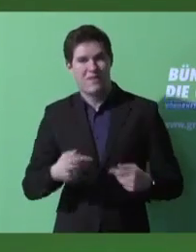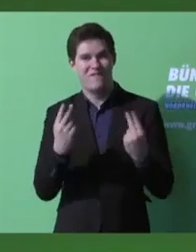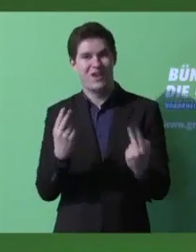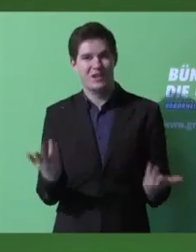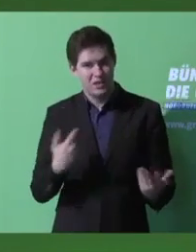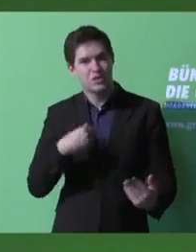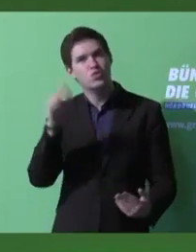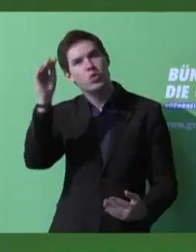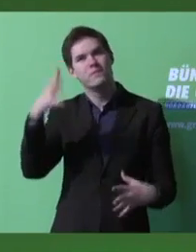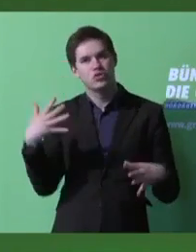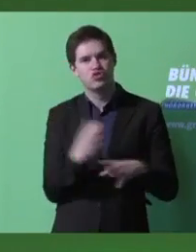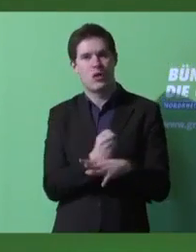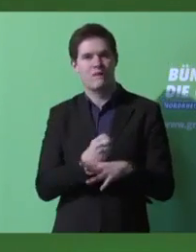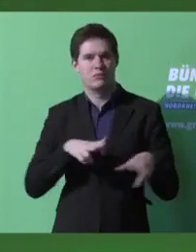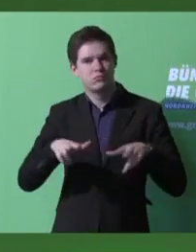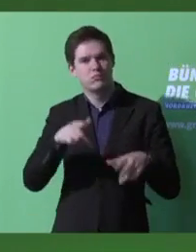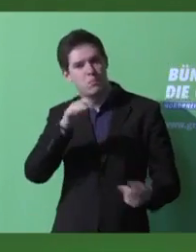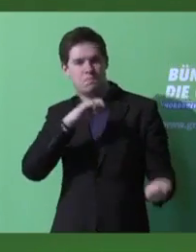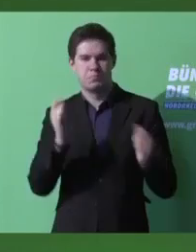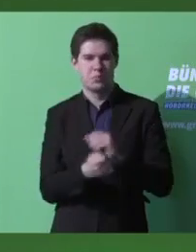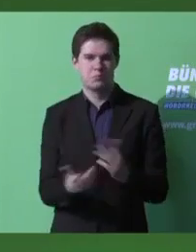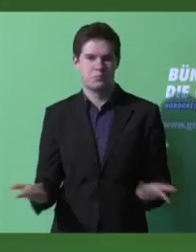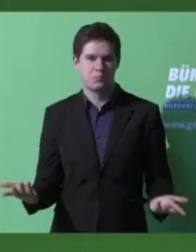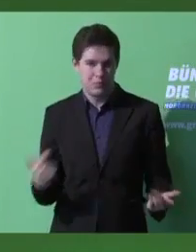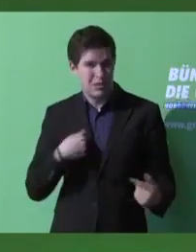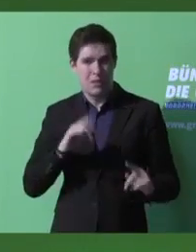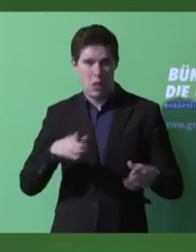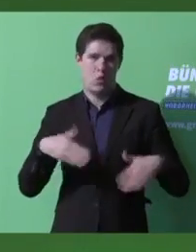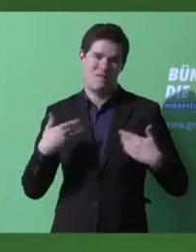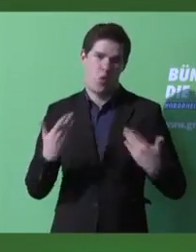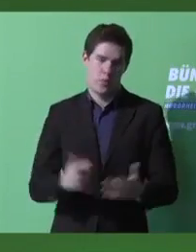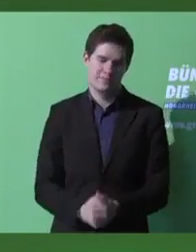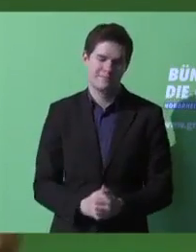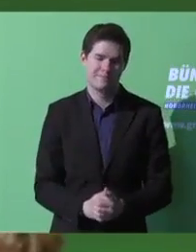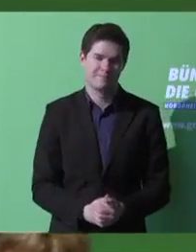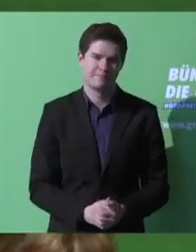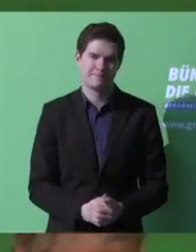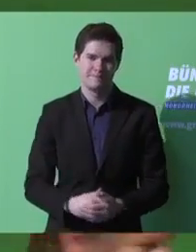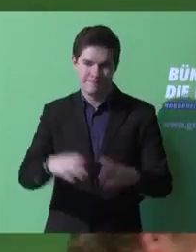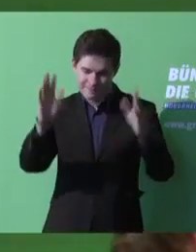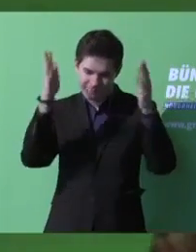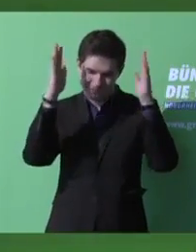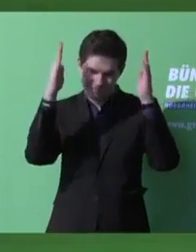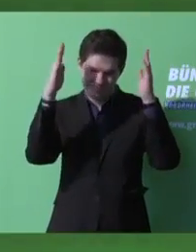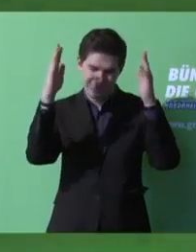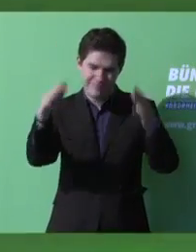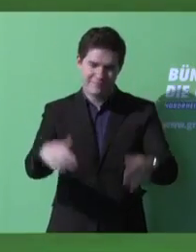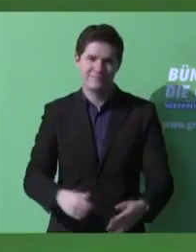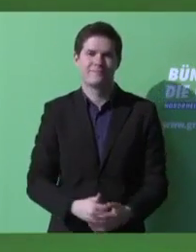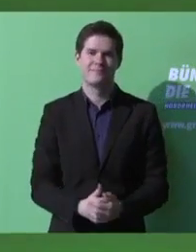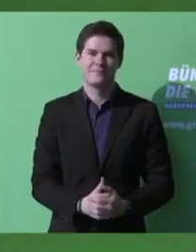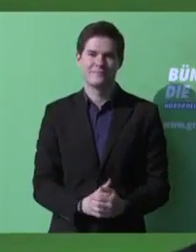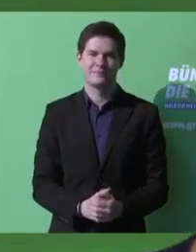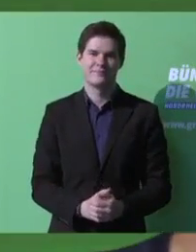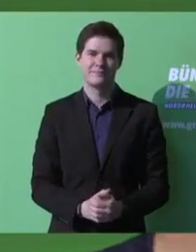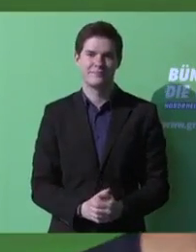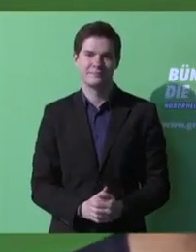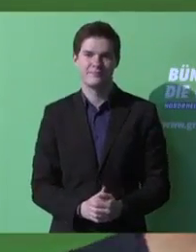eine Veränderung auch in der Republik gibt. Ich freue mich auch darauf. Silvia.